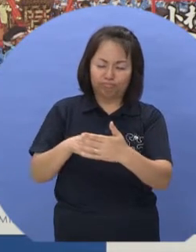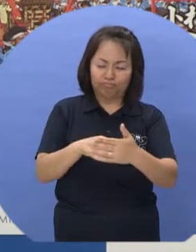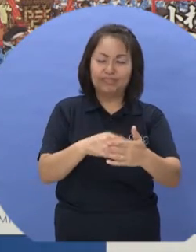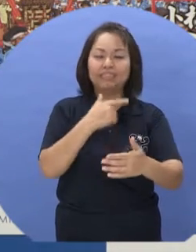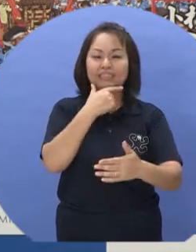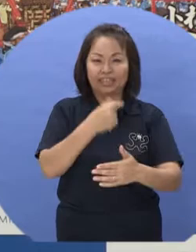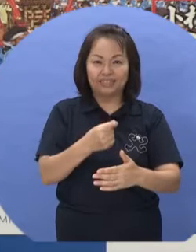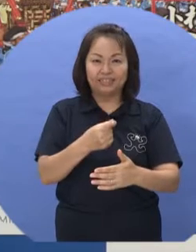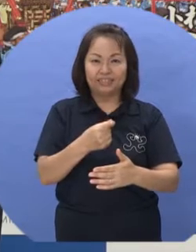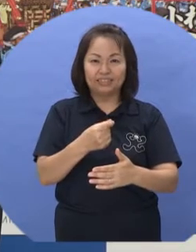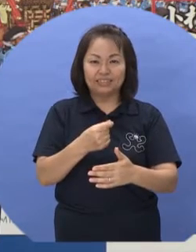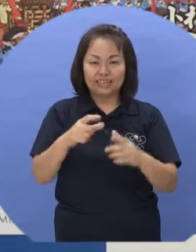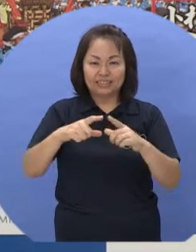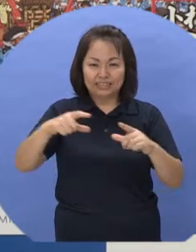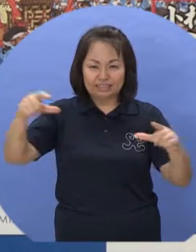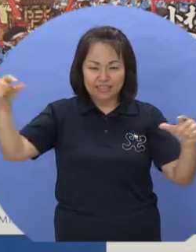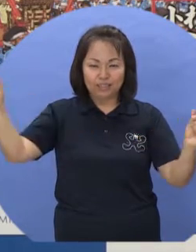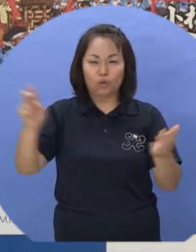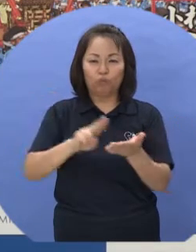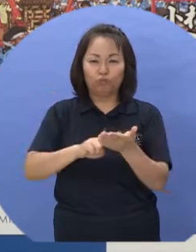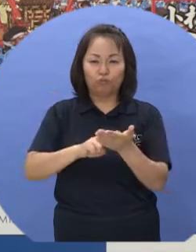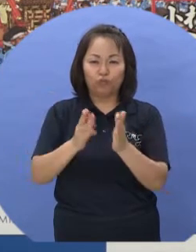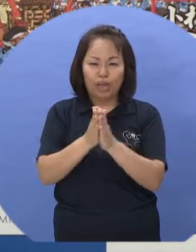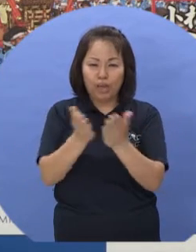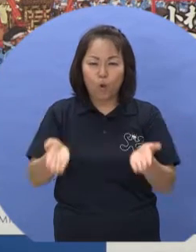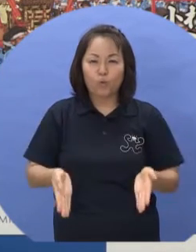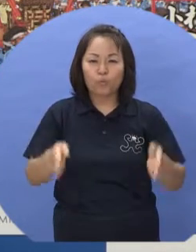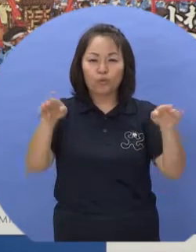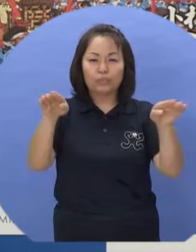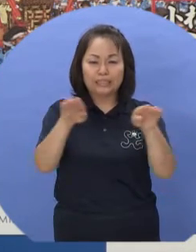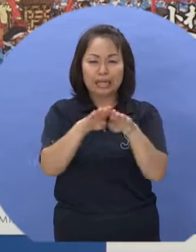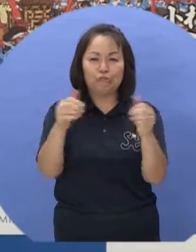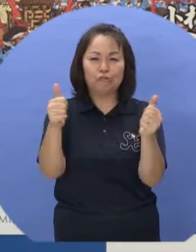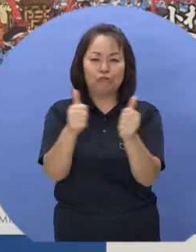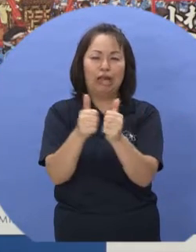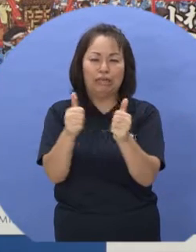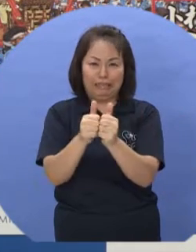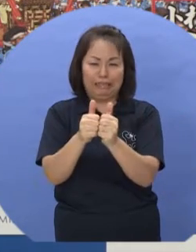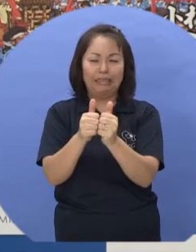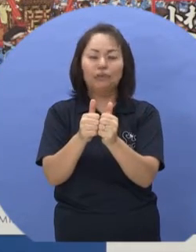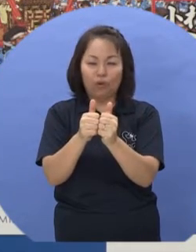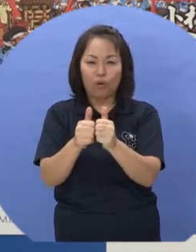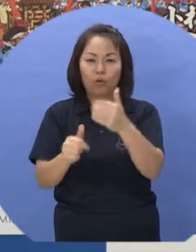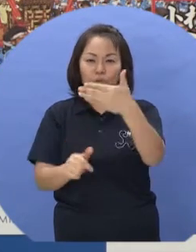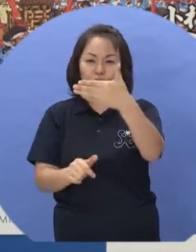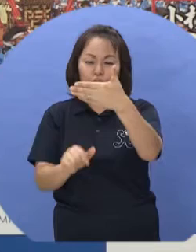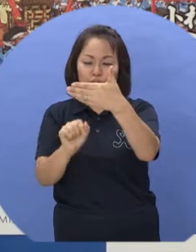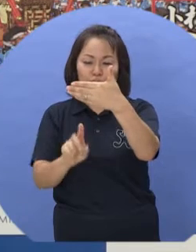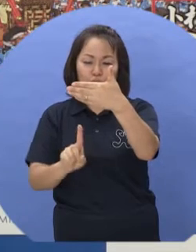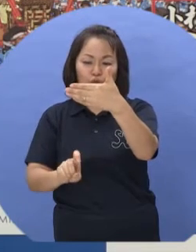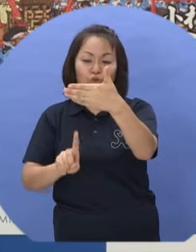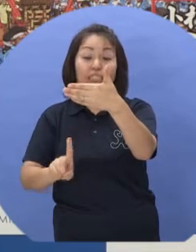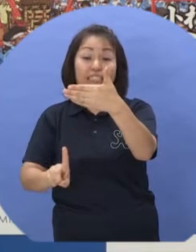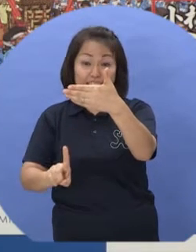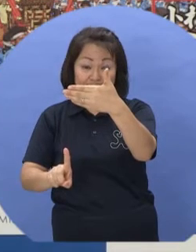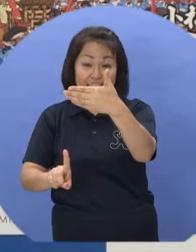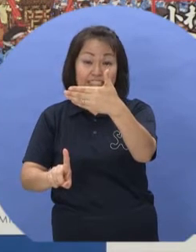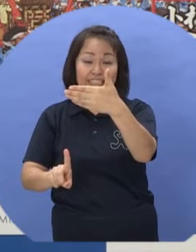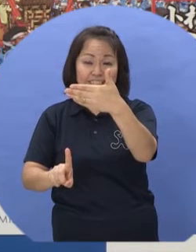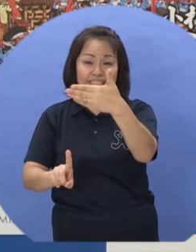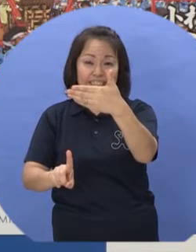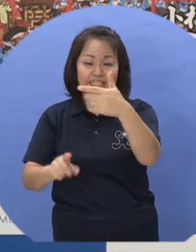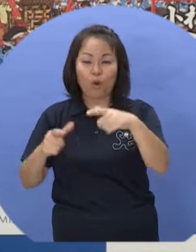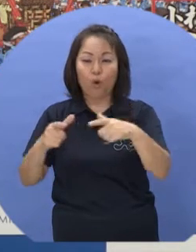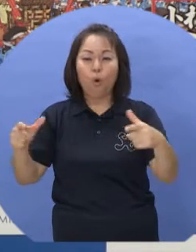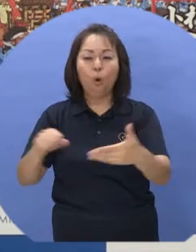国絵本ミュージアム会議を今年の9月11日予定しておりますが、射水市の大島絵本館で開